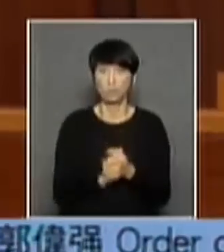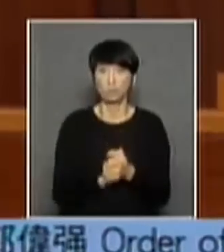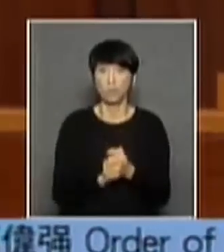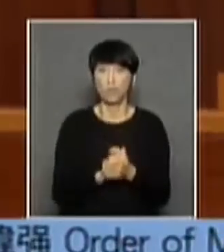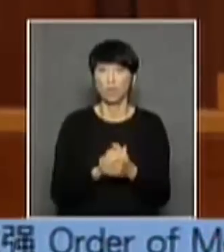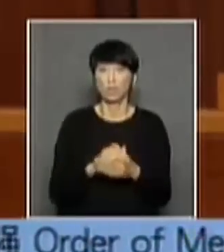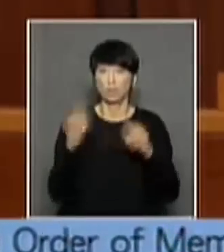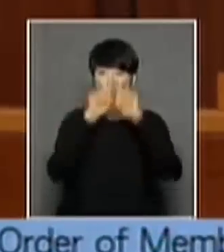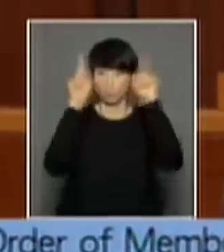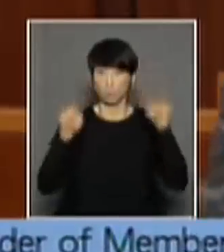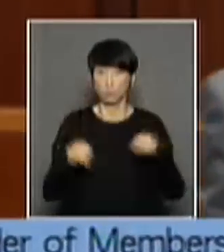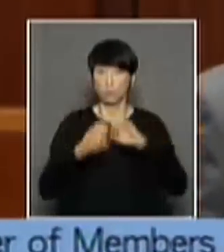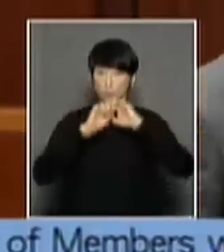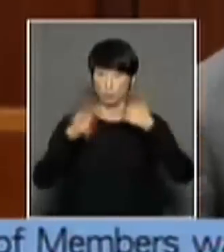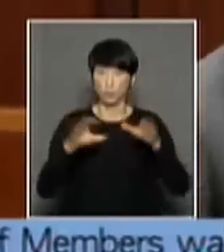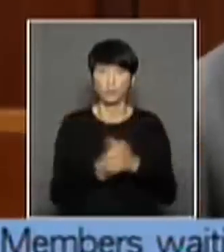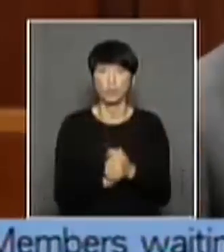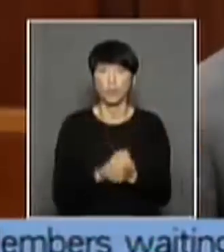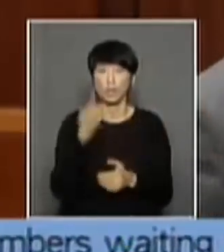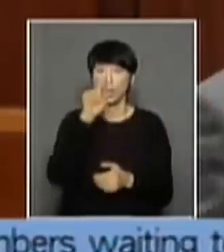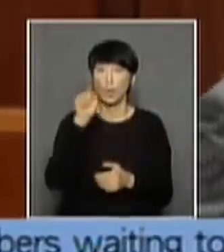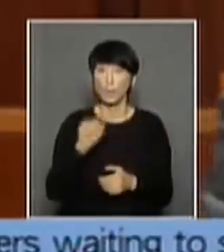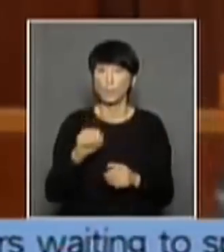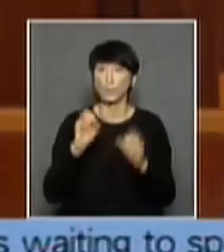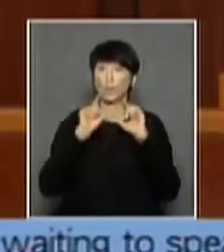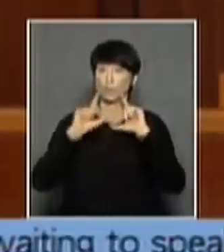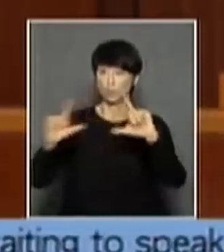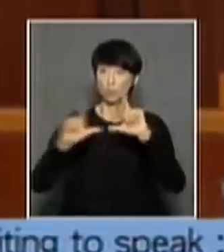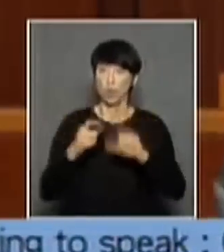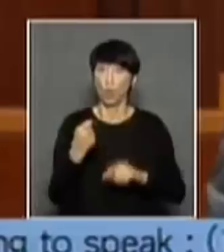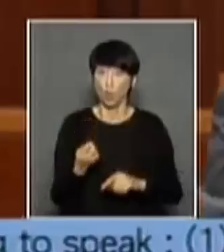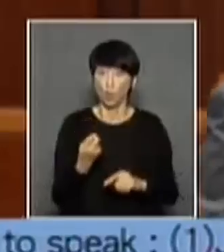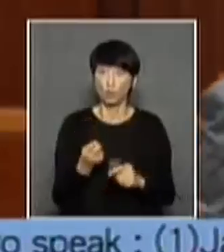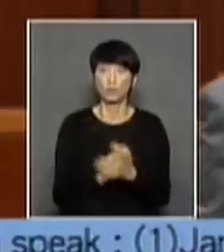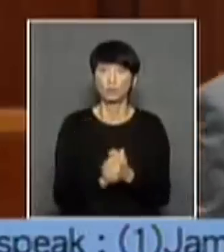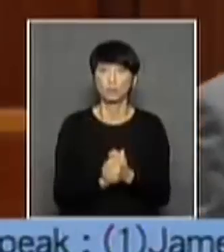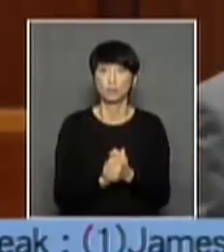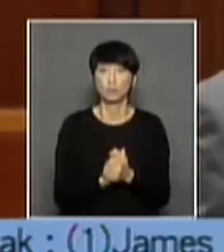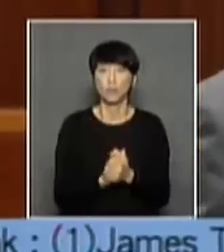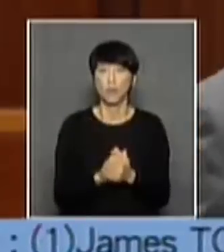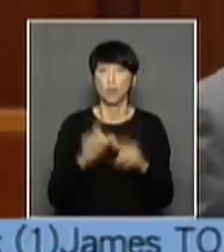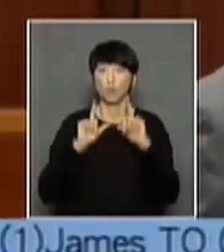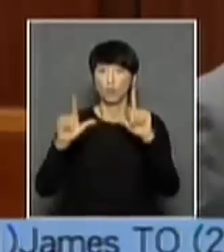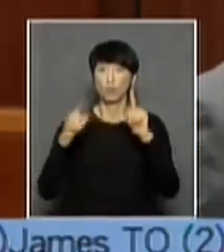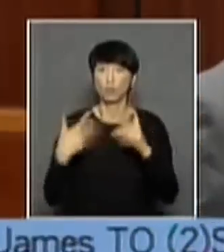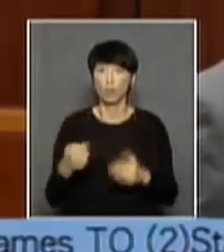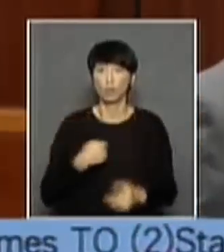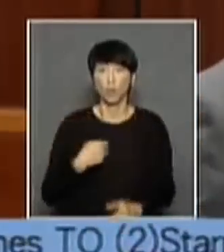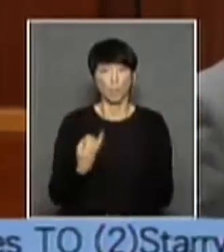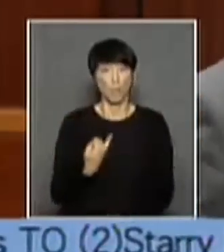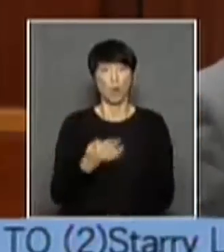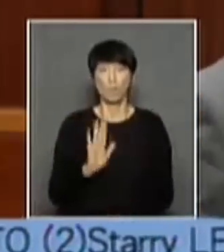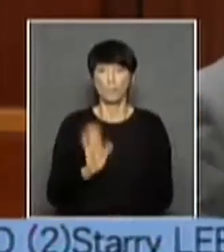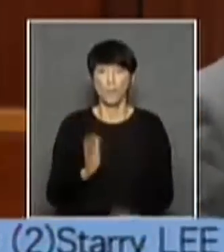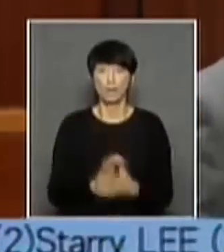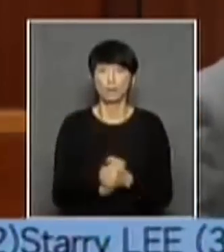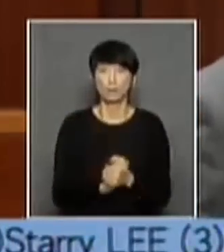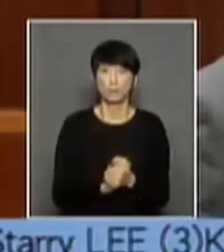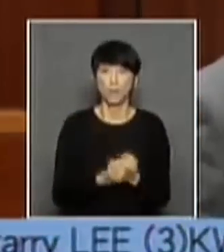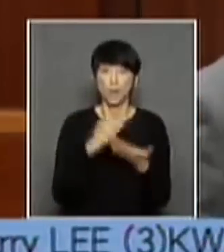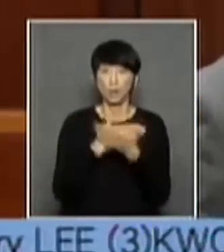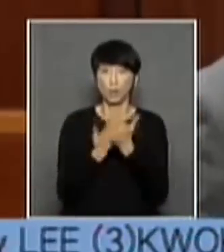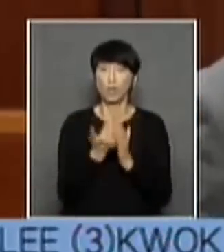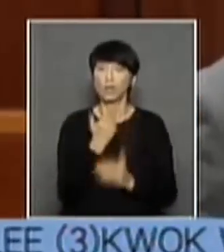明。有这些问题要答呢是很容易的，并且答了之后呢对我不利，而是任何投